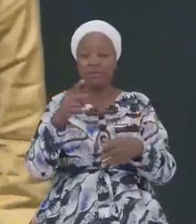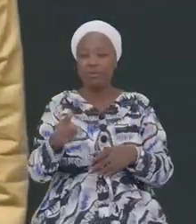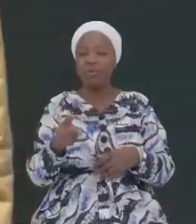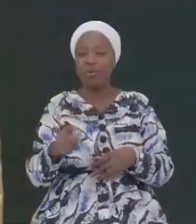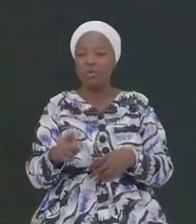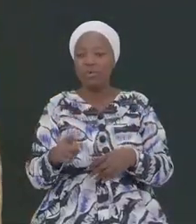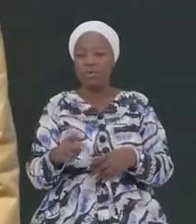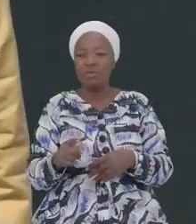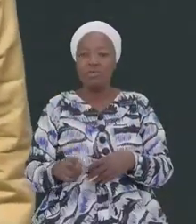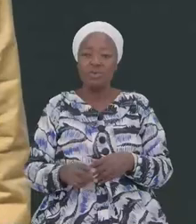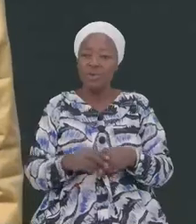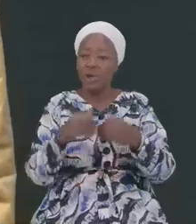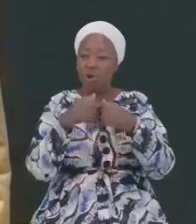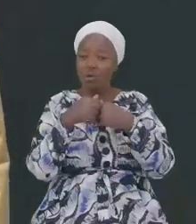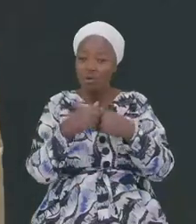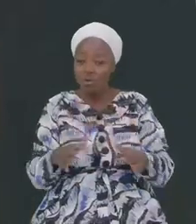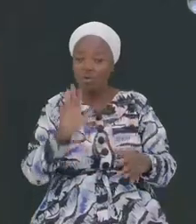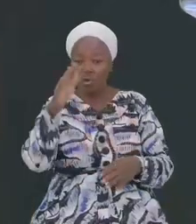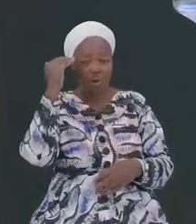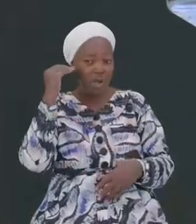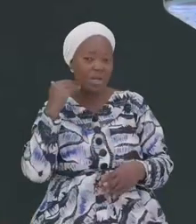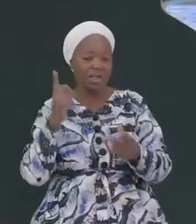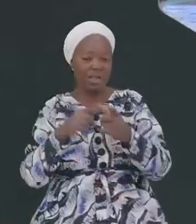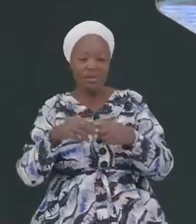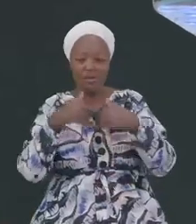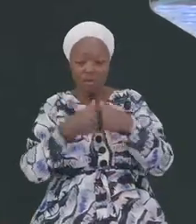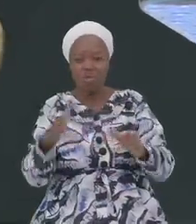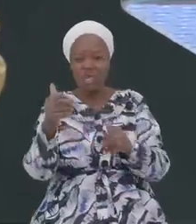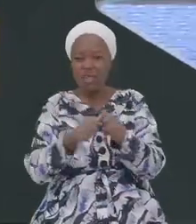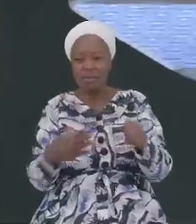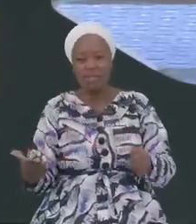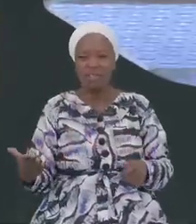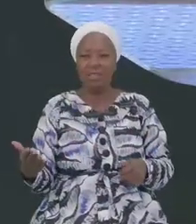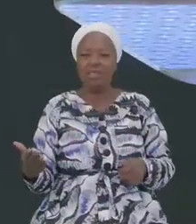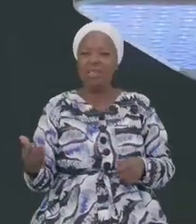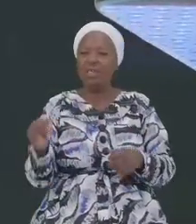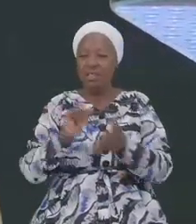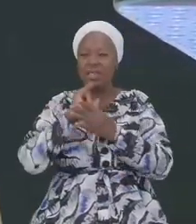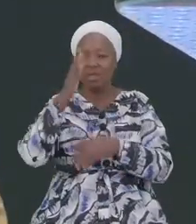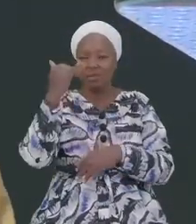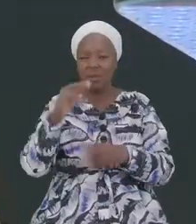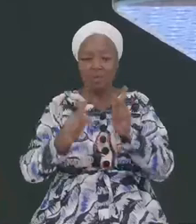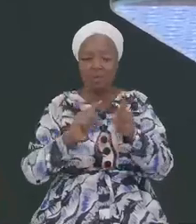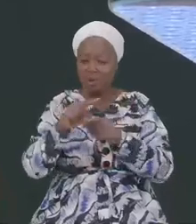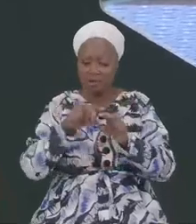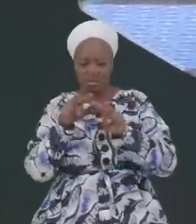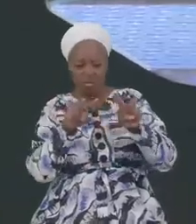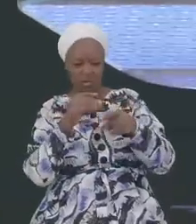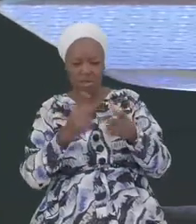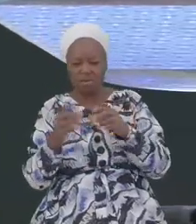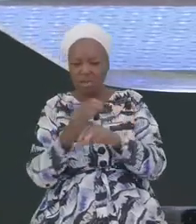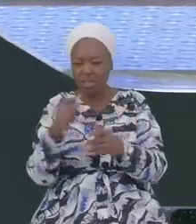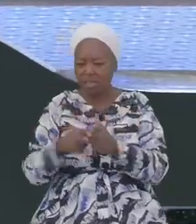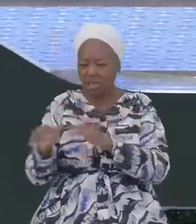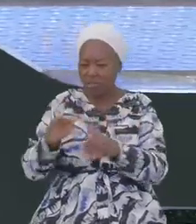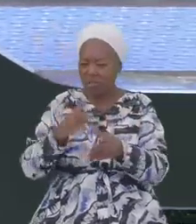donnez, perdez votre tête et vous perdez toute chose. C'est pourquoi les gens, lorsqu'ils vous regardent, vous prenez telle action,